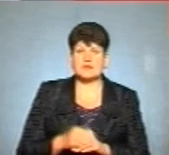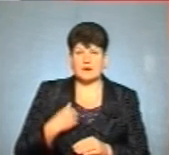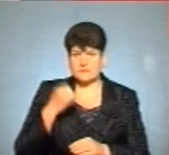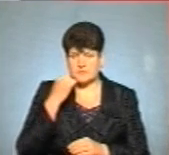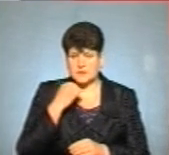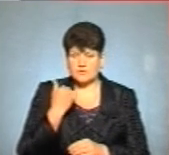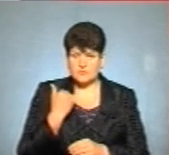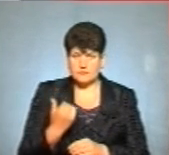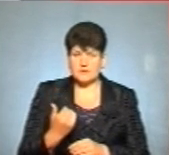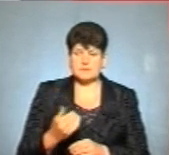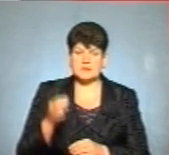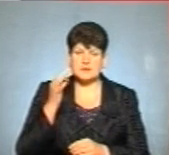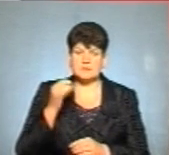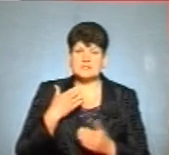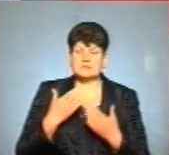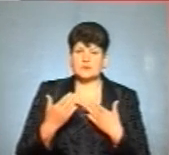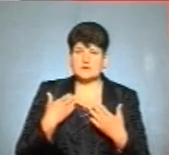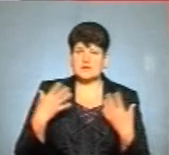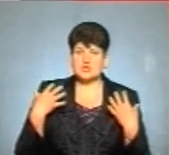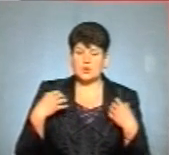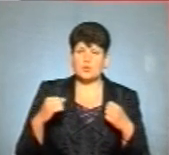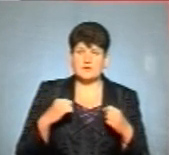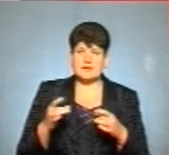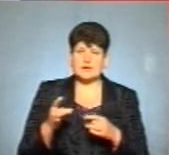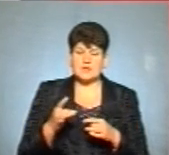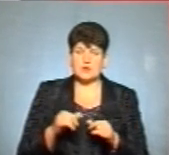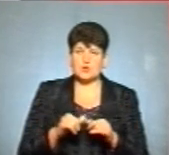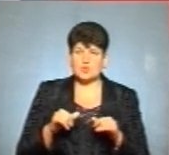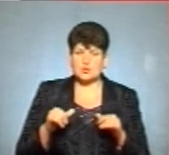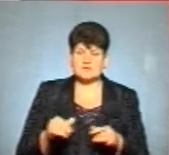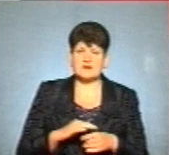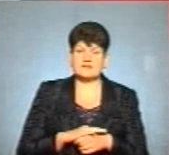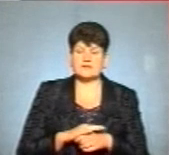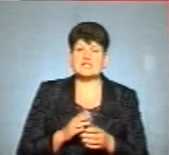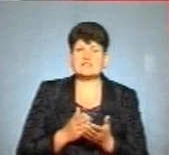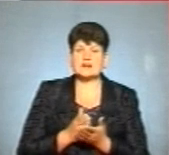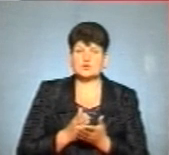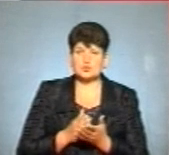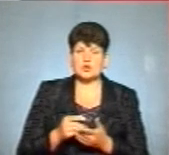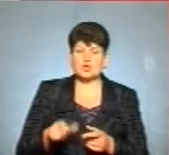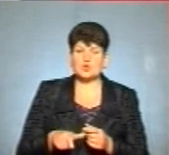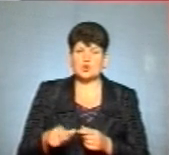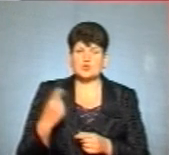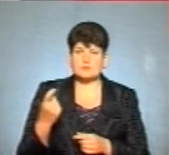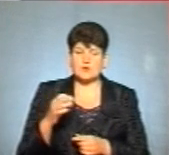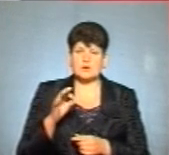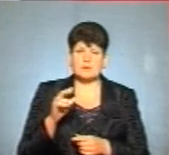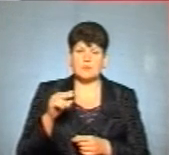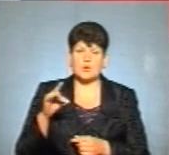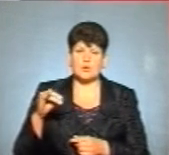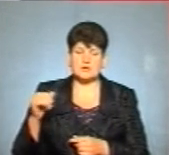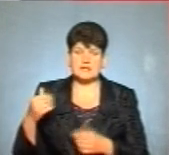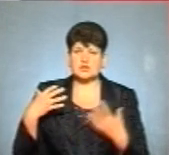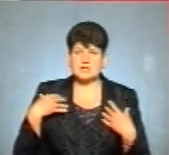нашому ефірі. Нагадаю, що ми спілкувалися з начальником управління регіонального розвитку інфраструктури та дорожнього господарства області Олегом Проданом та